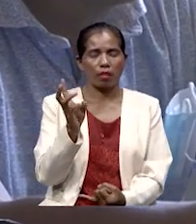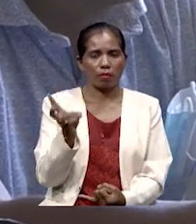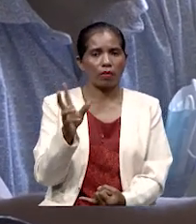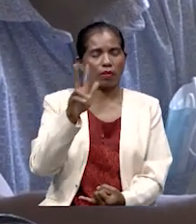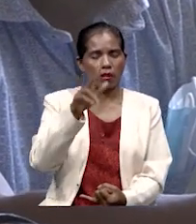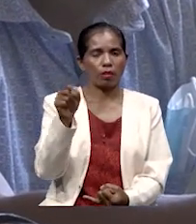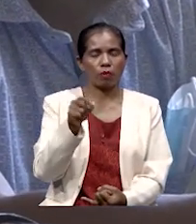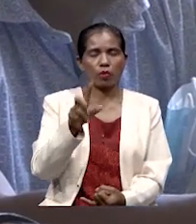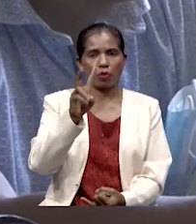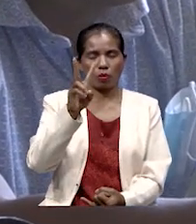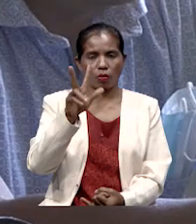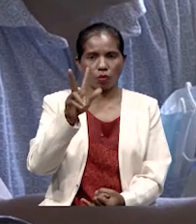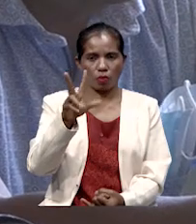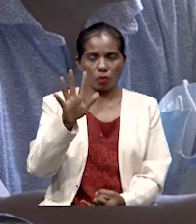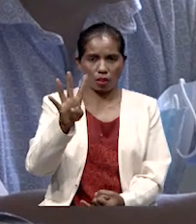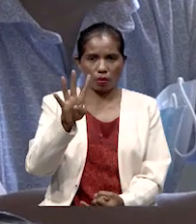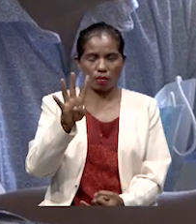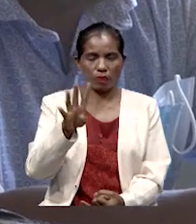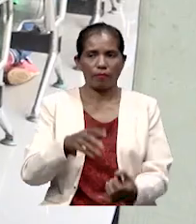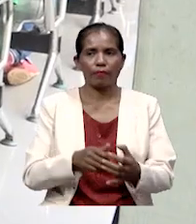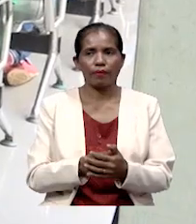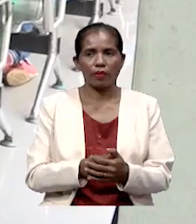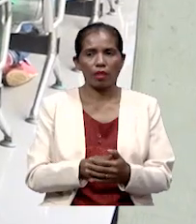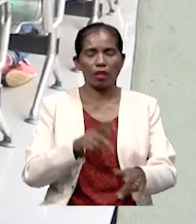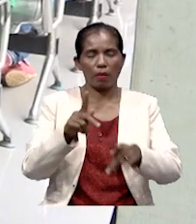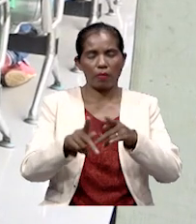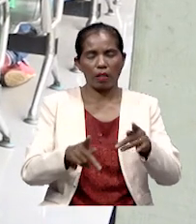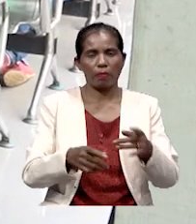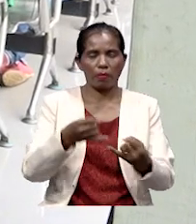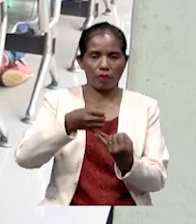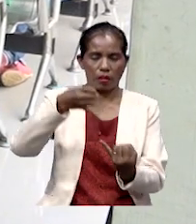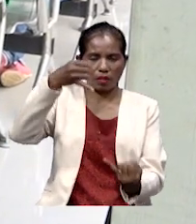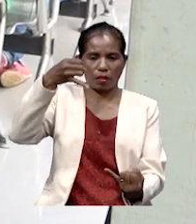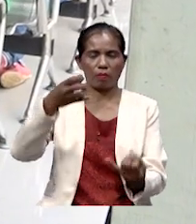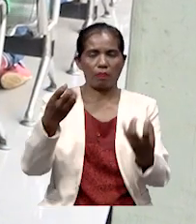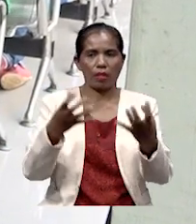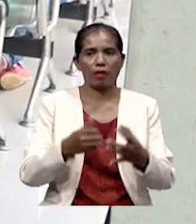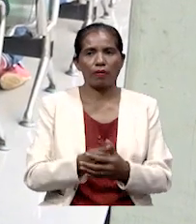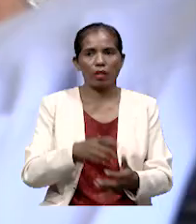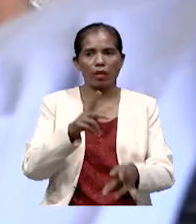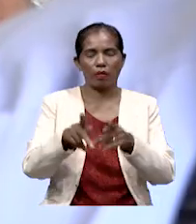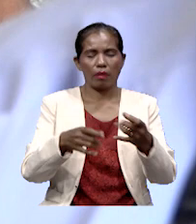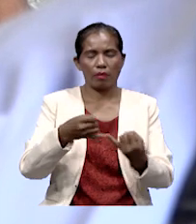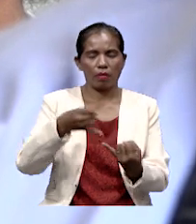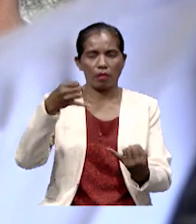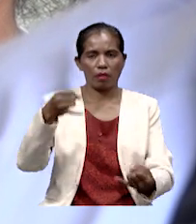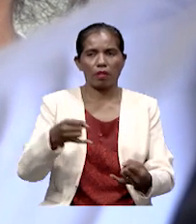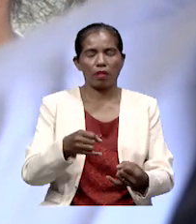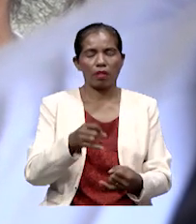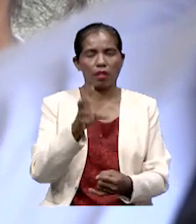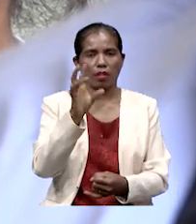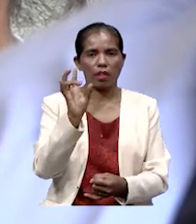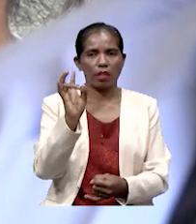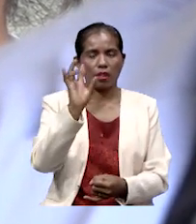63.4 ne bahia be sena rais para ba krekas mana ya 7.7% ne